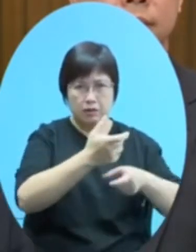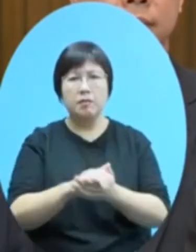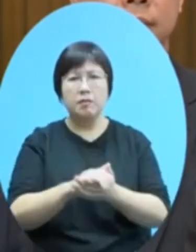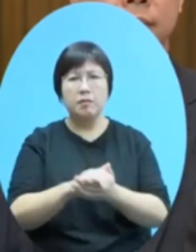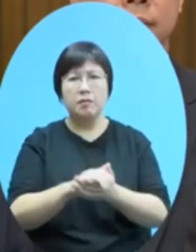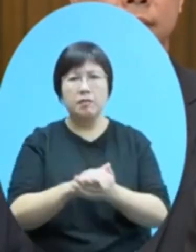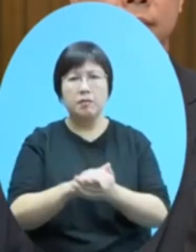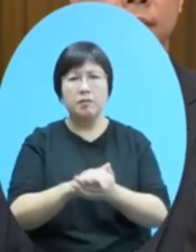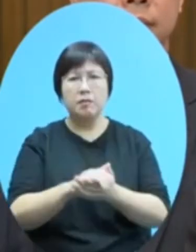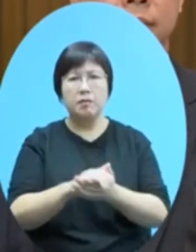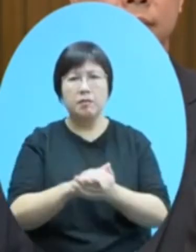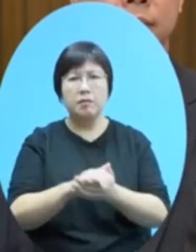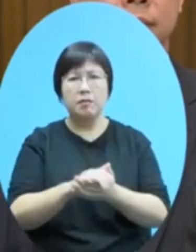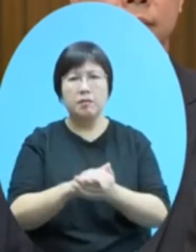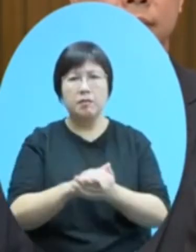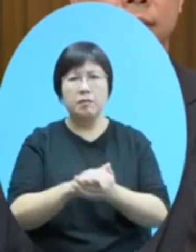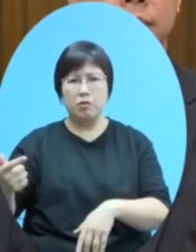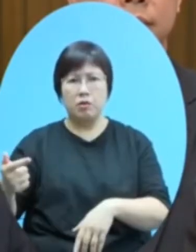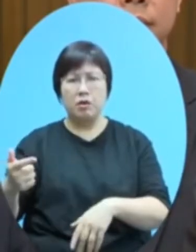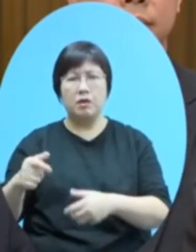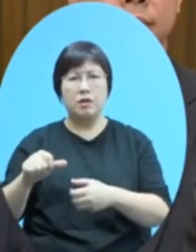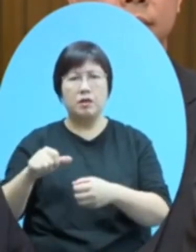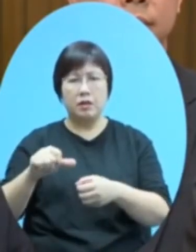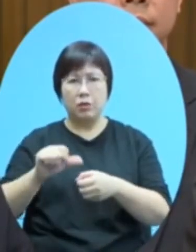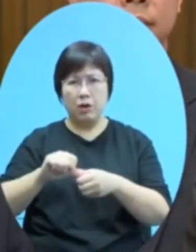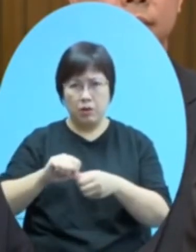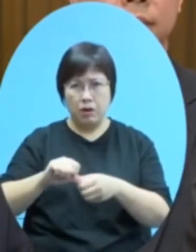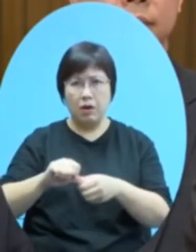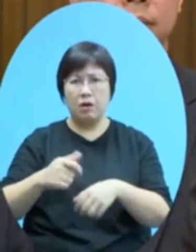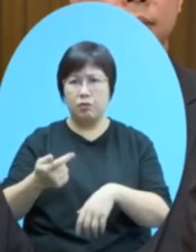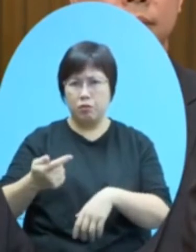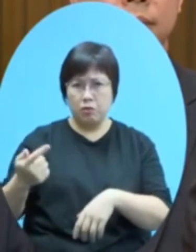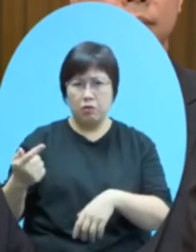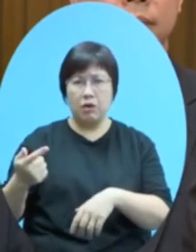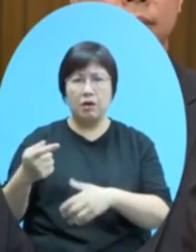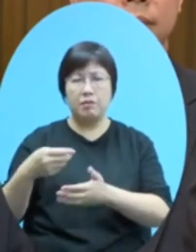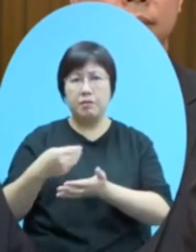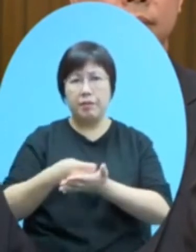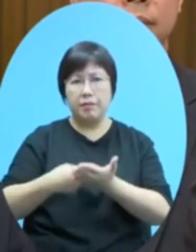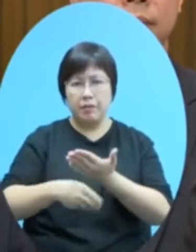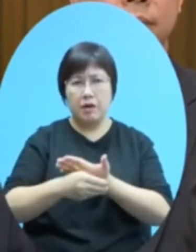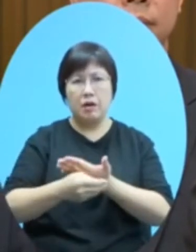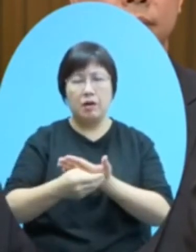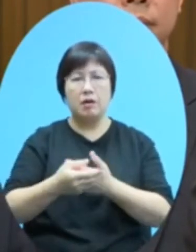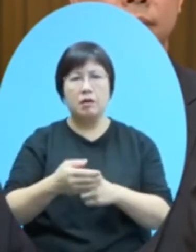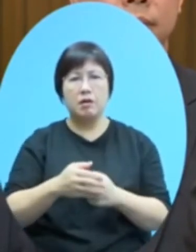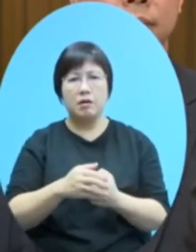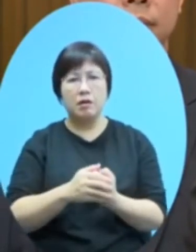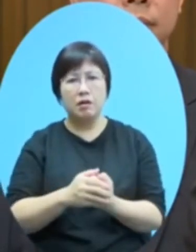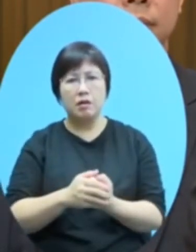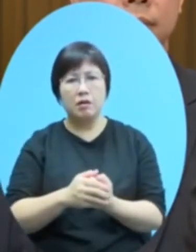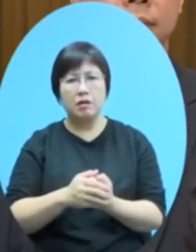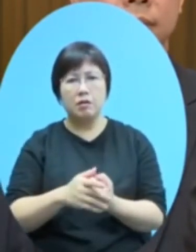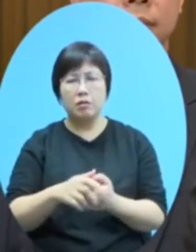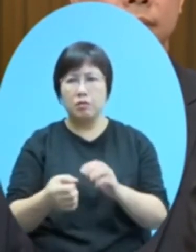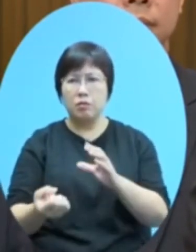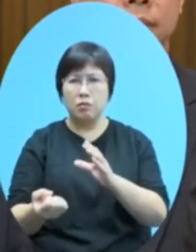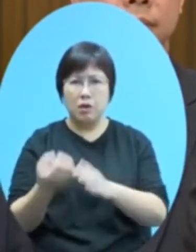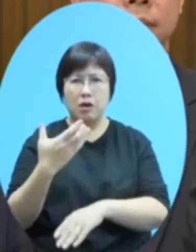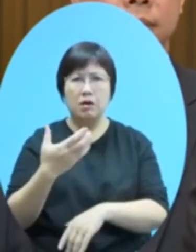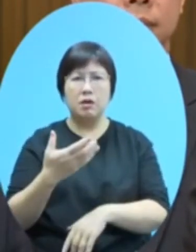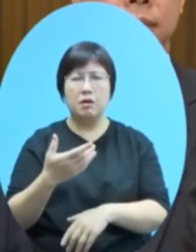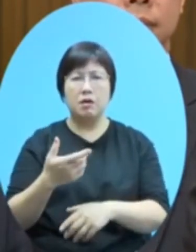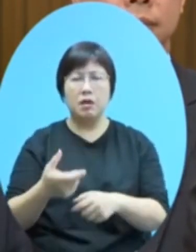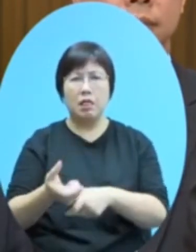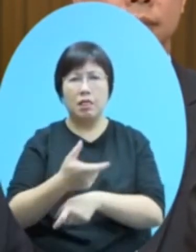頭、酒樓、零售都表達了他的生意